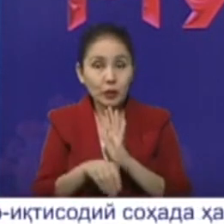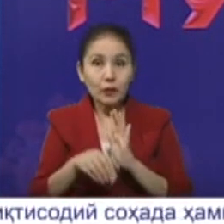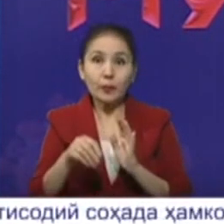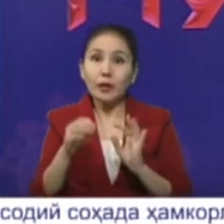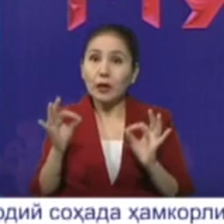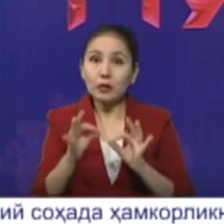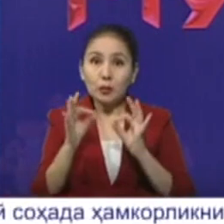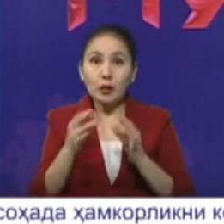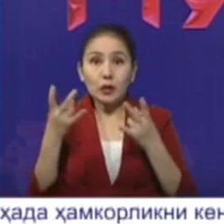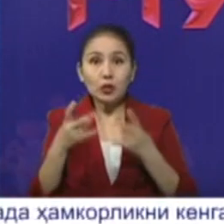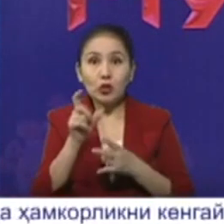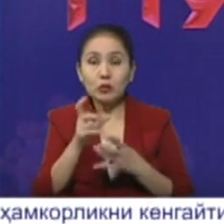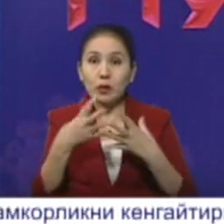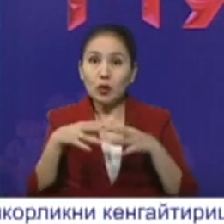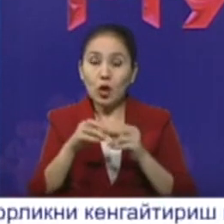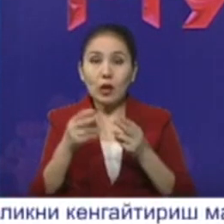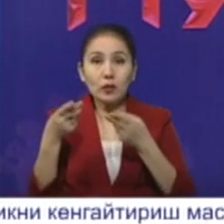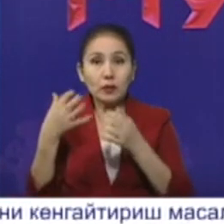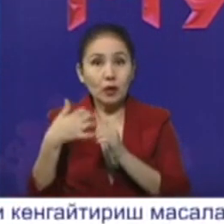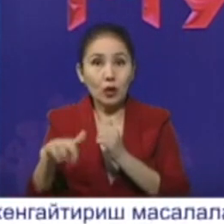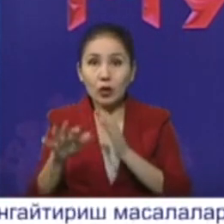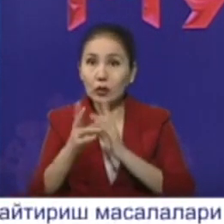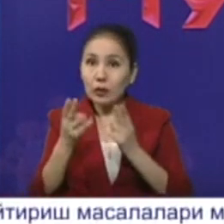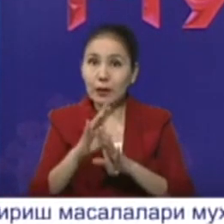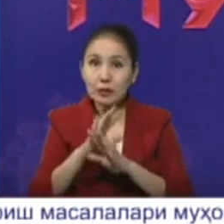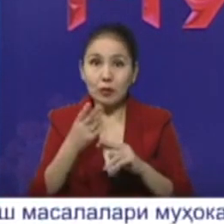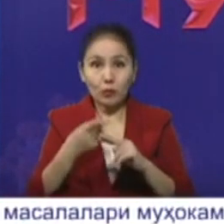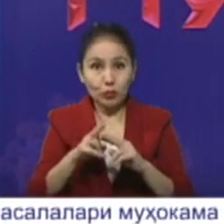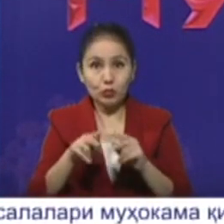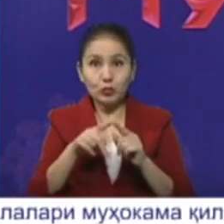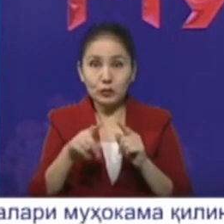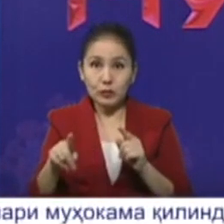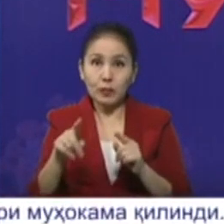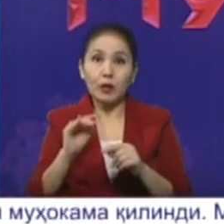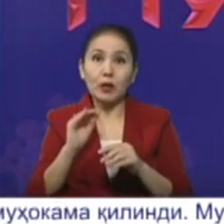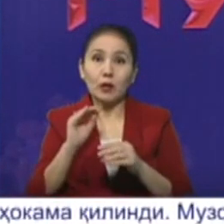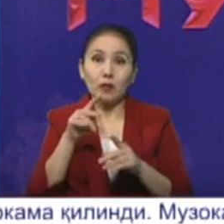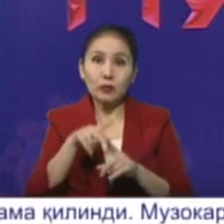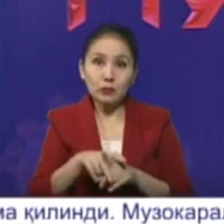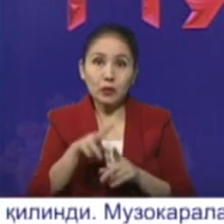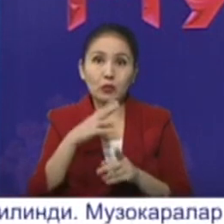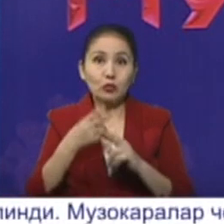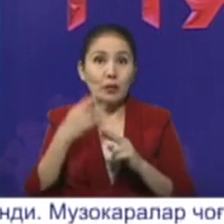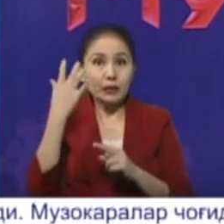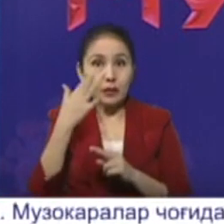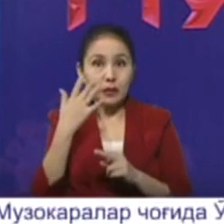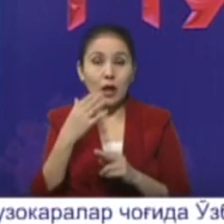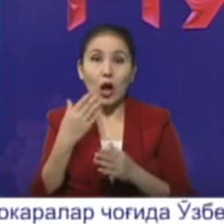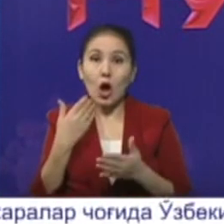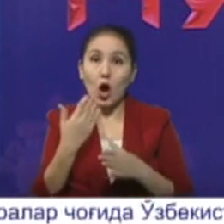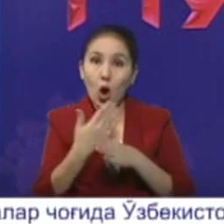bir ehtiyojmand oilani nazardan chetda qoldirmaslik ushbu tizim zimmasiga yuklatilgan vazifa bo'lib, shu maqsadda